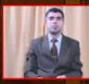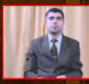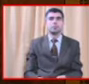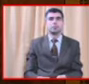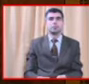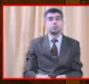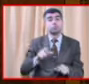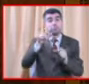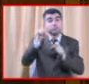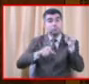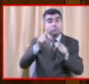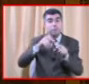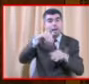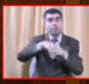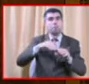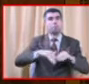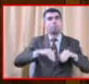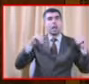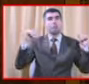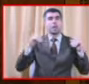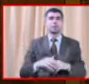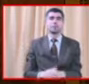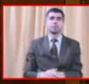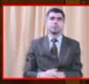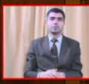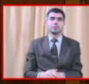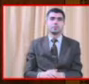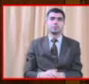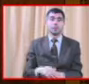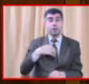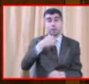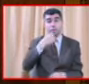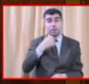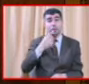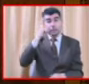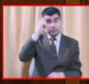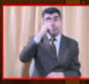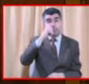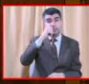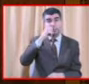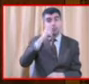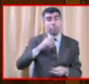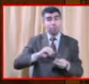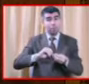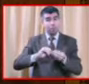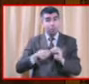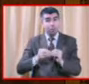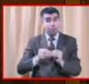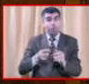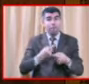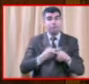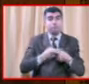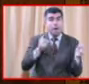حضرات السادة والسيدات النواب المحترمين، بالرغم من كل هذه المجهودات اللي تكلمت عليها